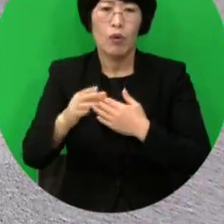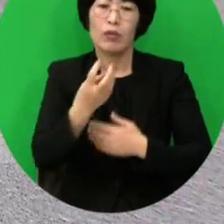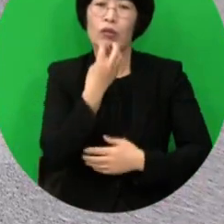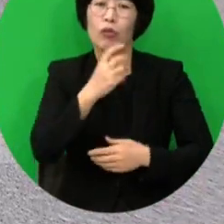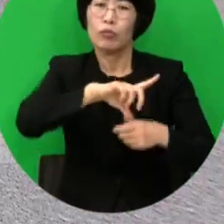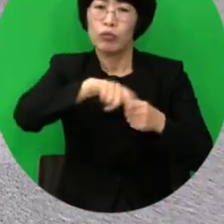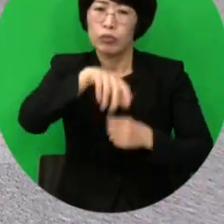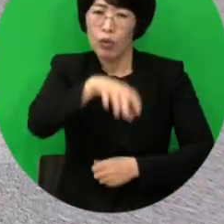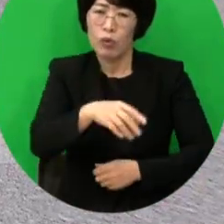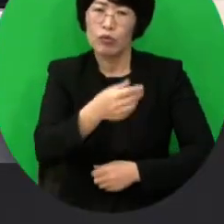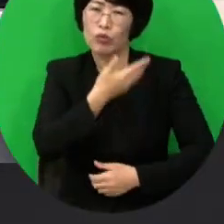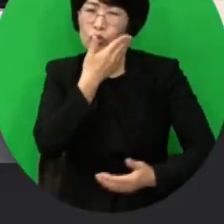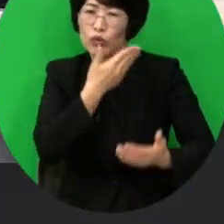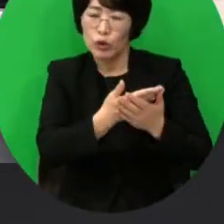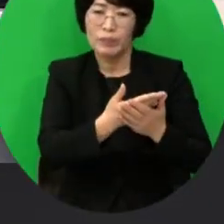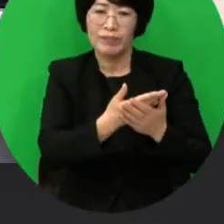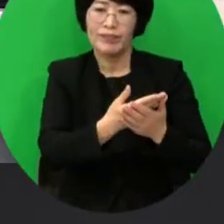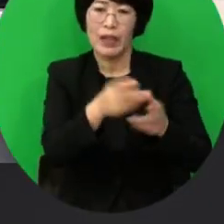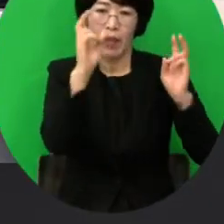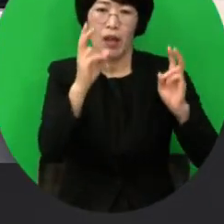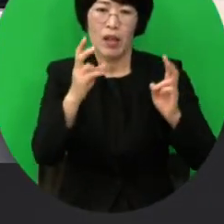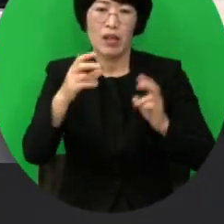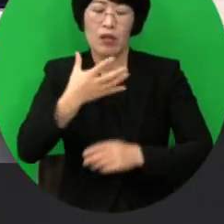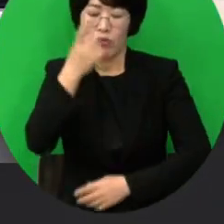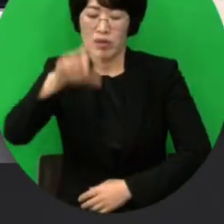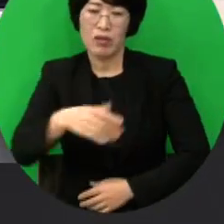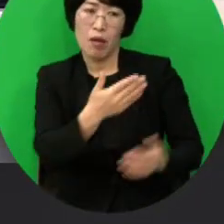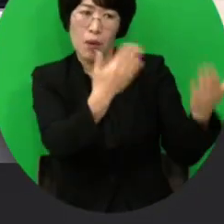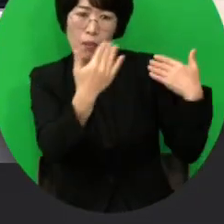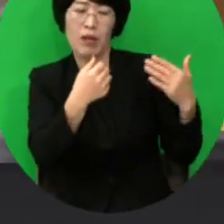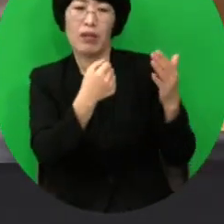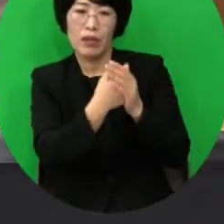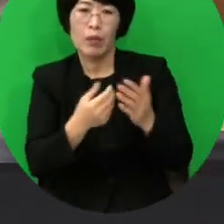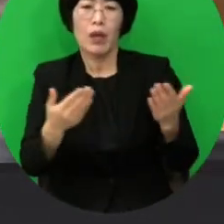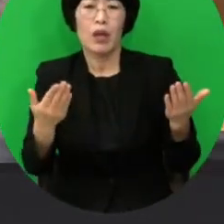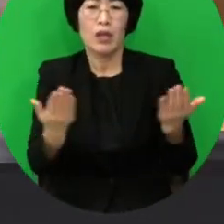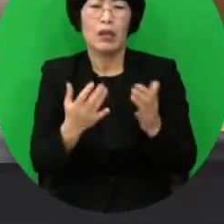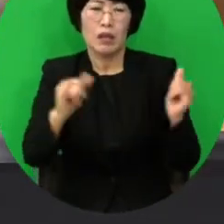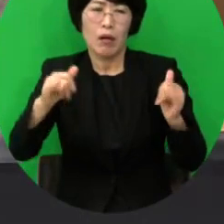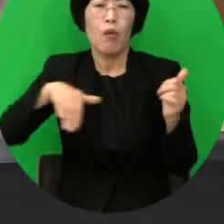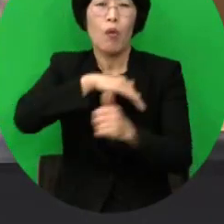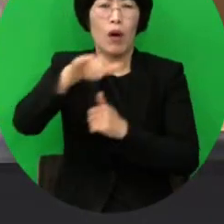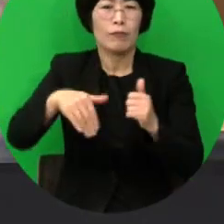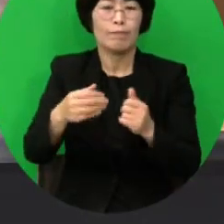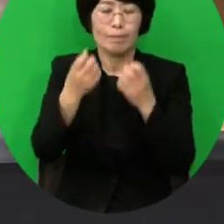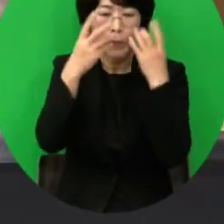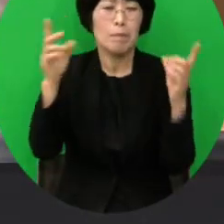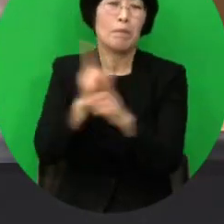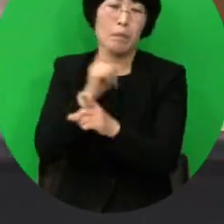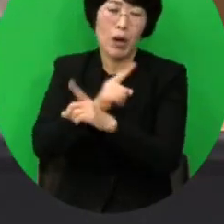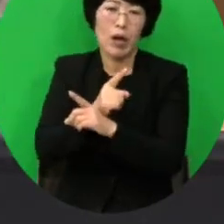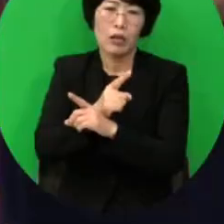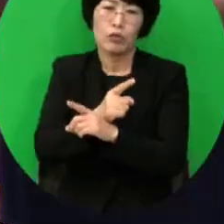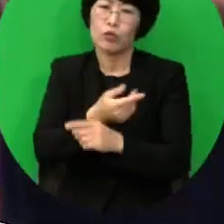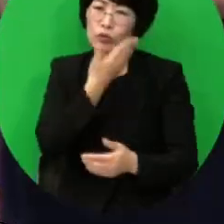유망 기업들을 지역으로 당겨와야 하는 만큼 직원의 정주 여건을 개선하는 건 과제로